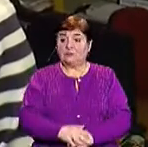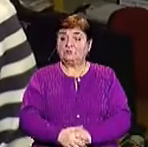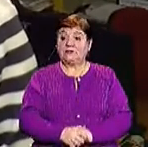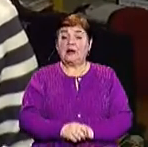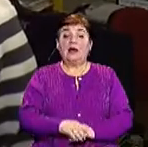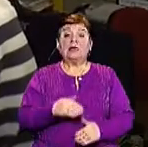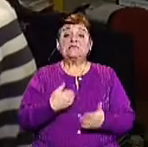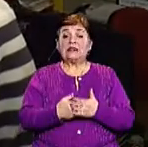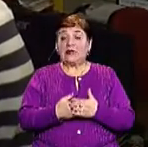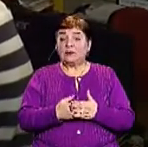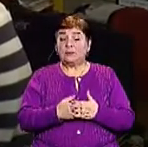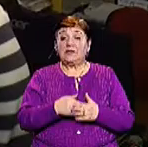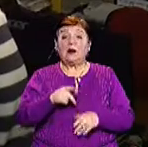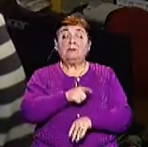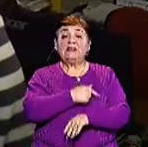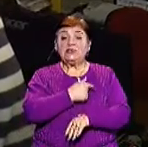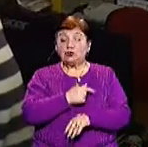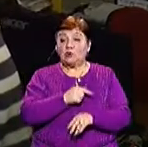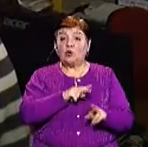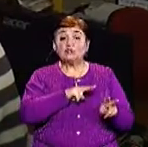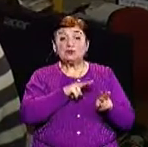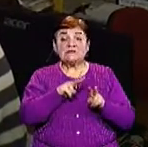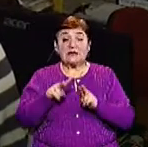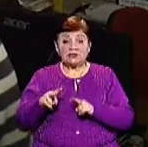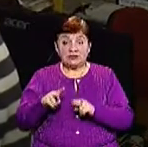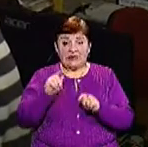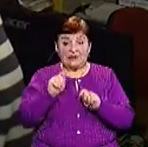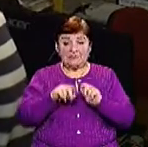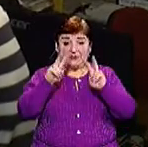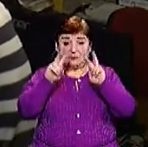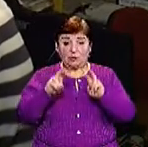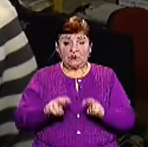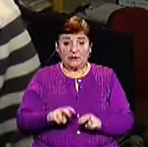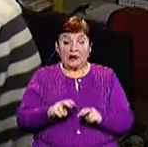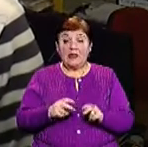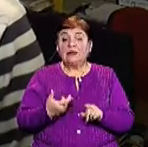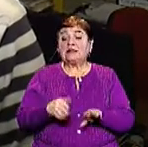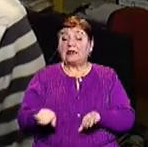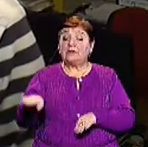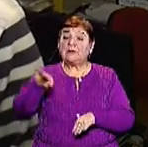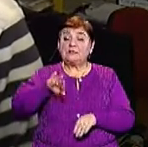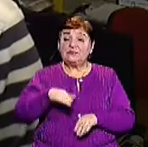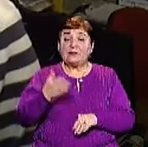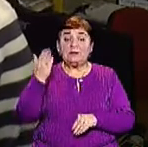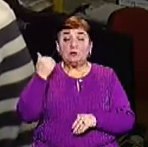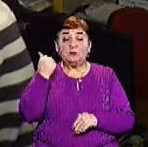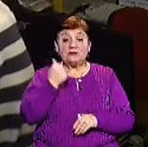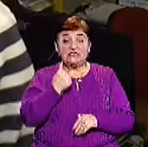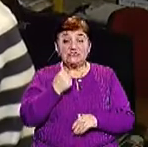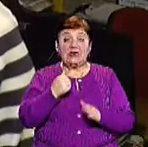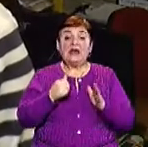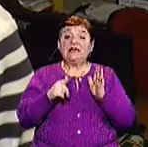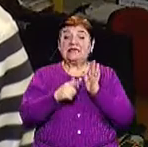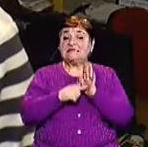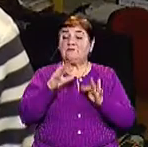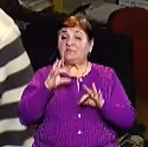За даними медичного спостереження і моніторингу, область перевищила визначений епідемічний поріг на минулому тижні на 7%. Пороги